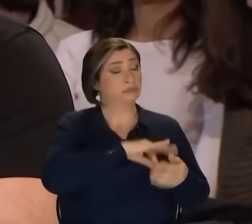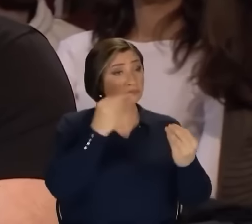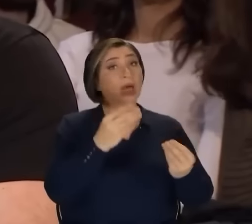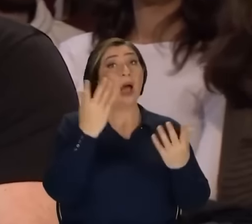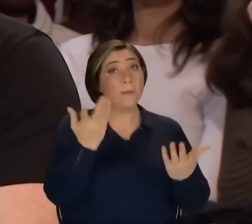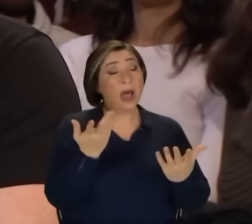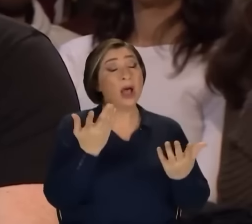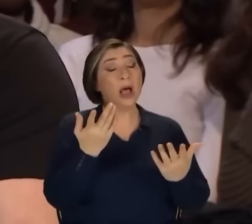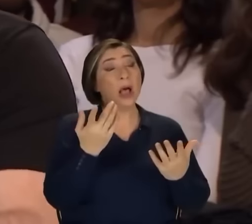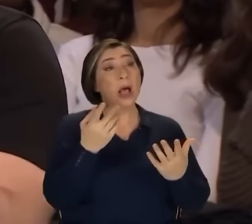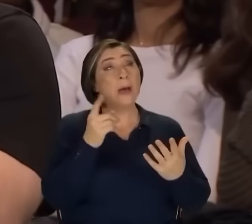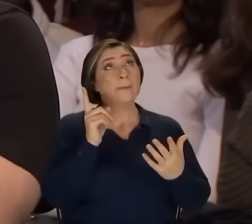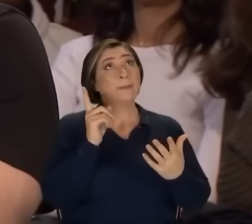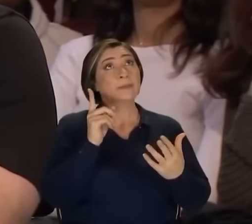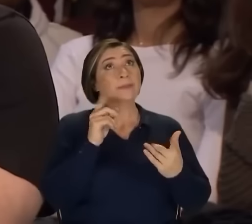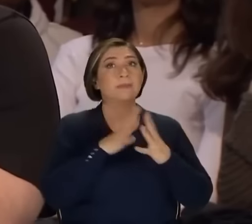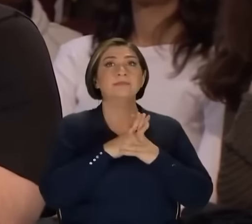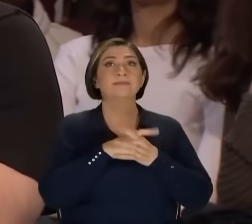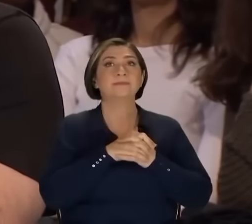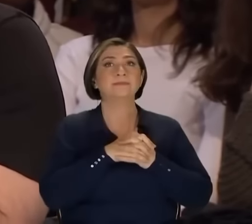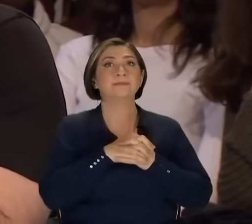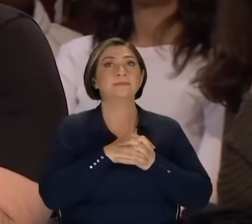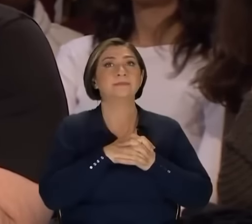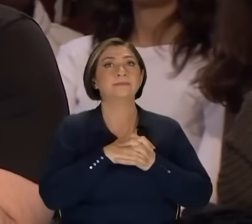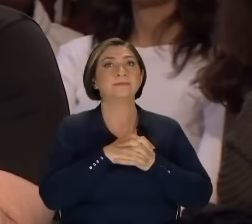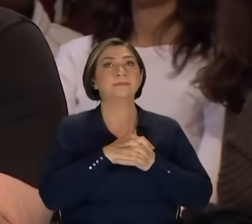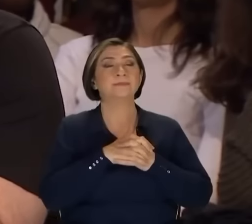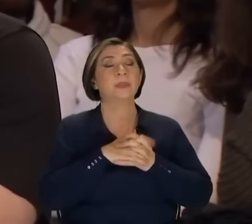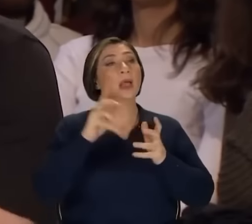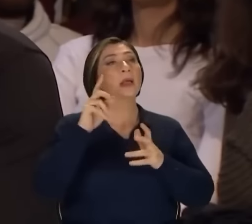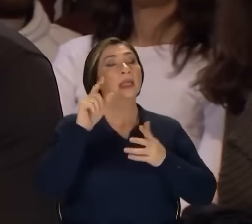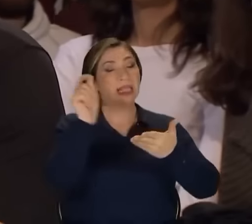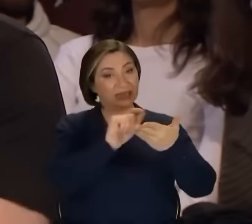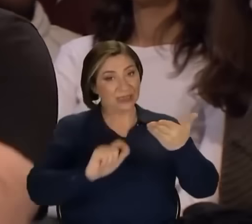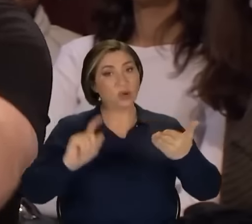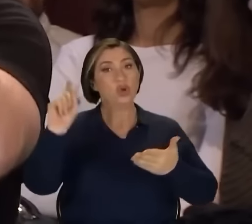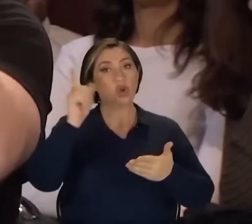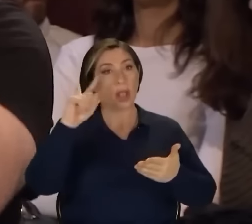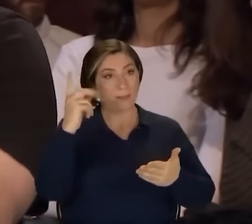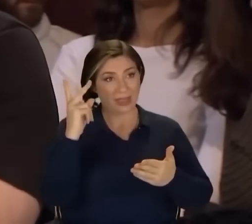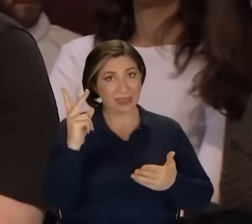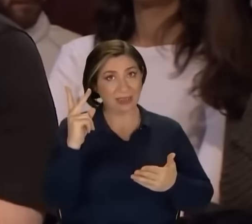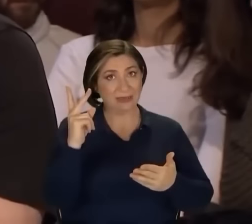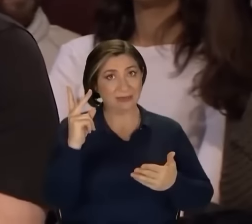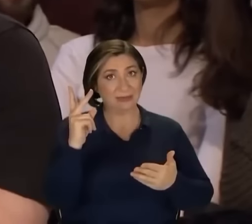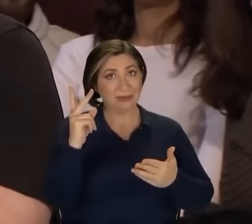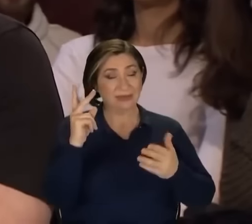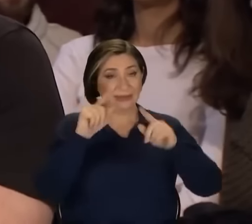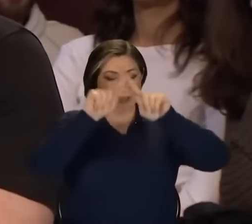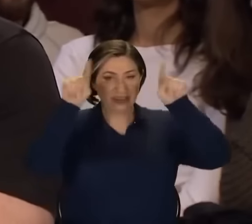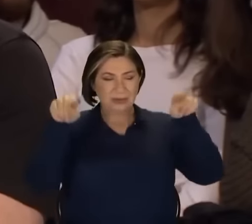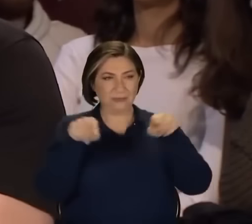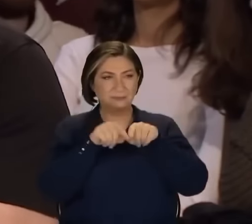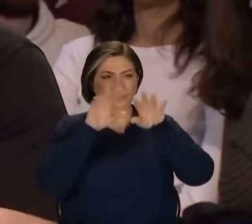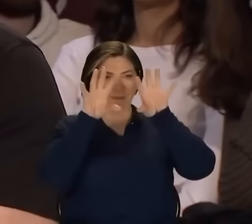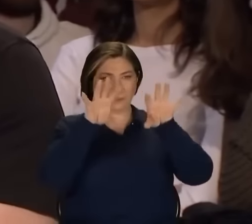e o bir Hani nasıl diyeyim sana Eee yazarı ve yönetmeninin yani çerçevesini